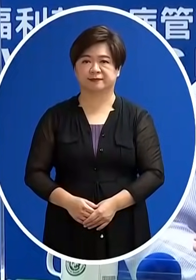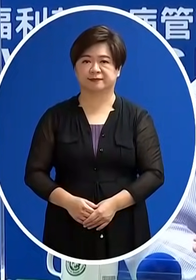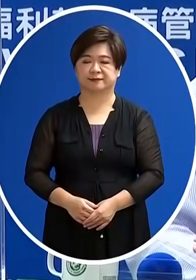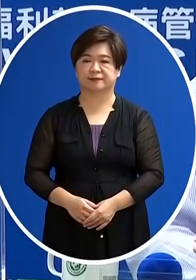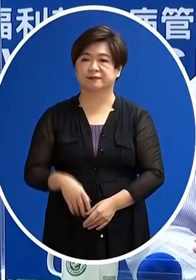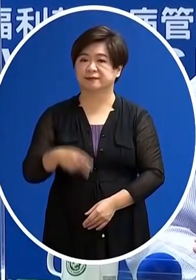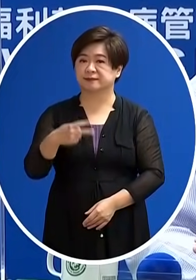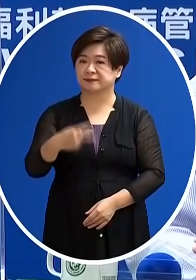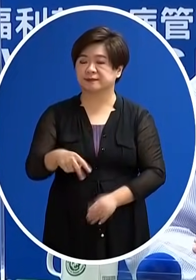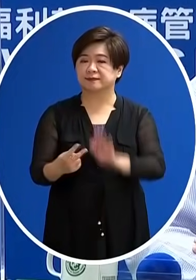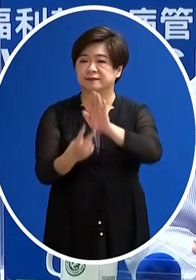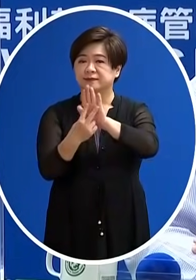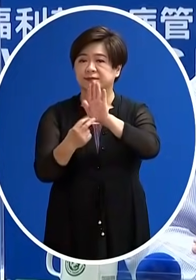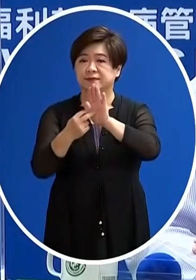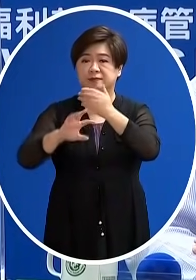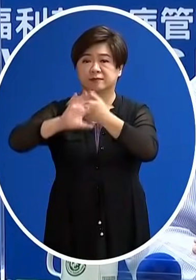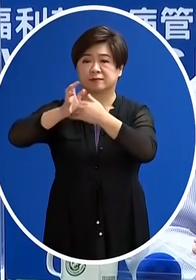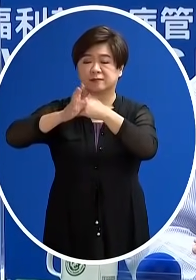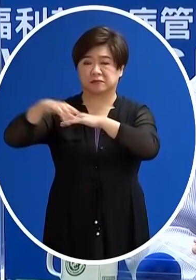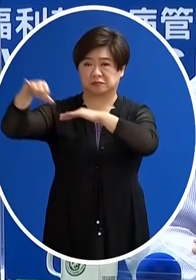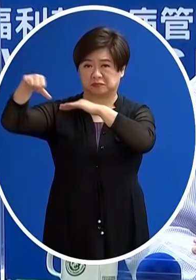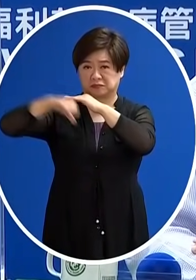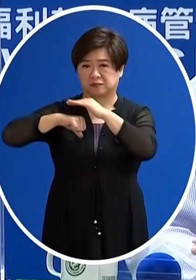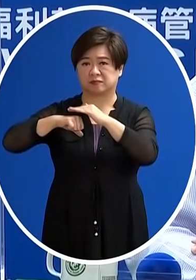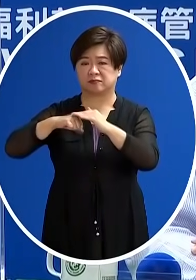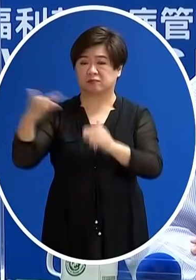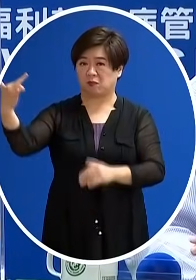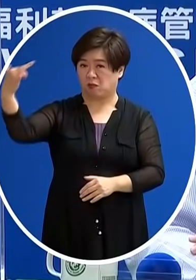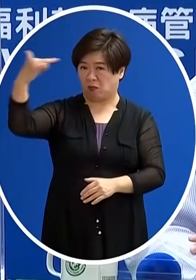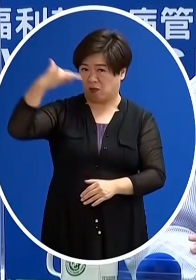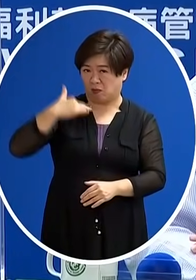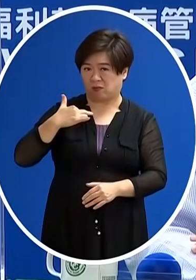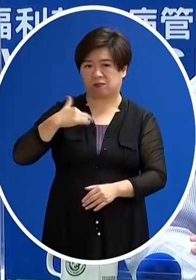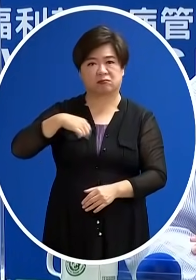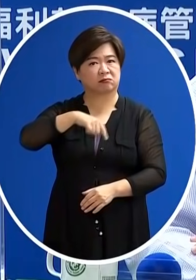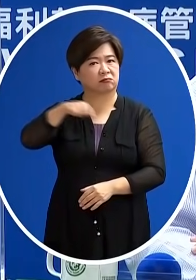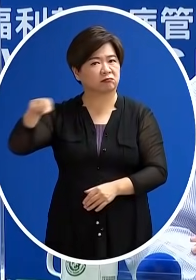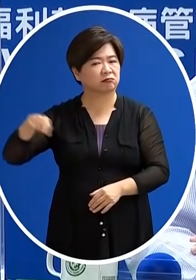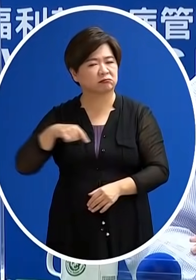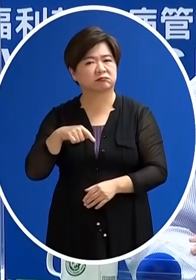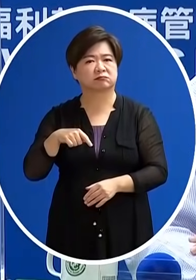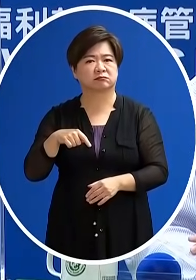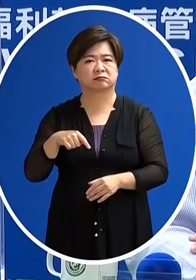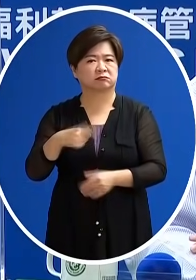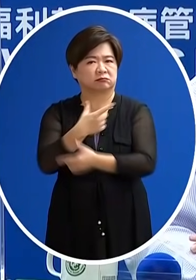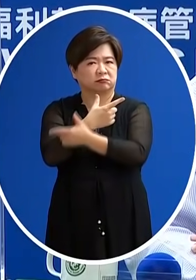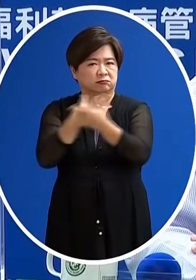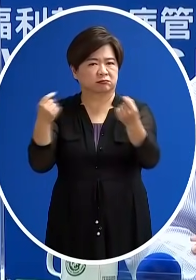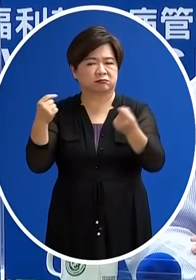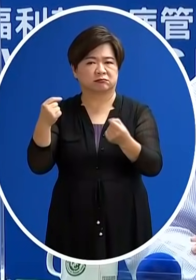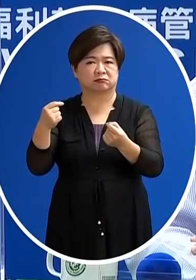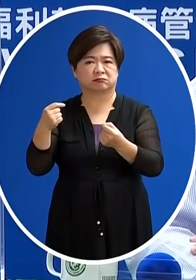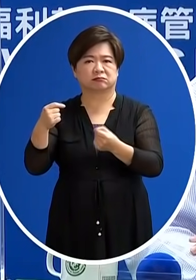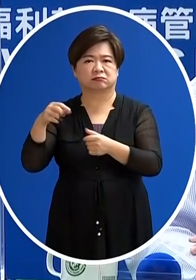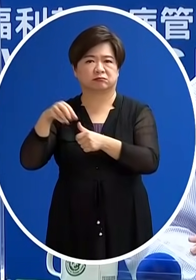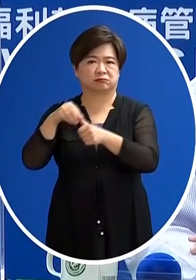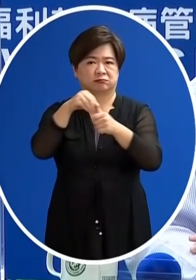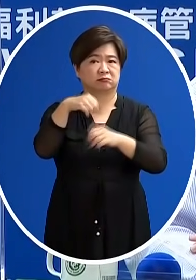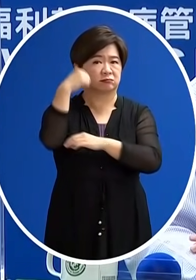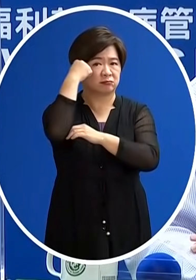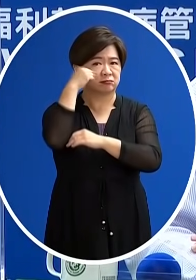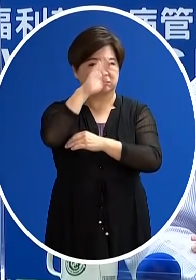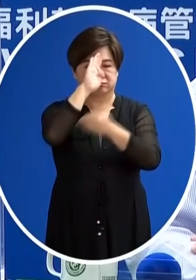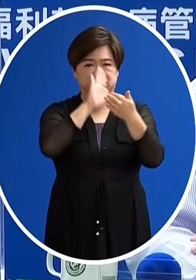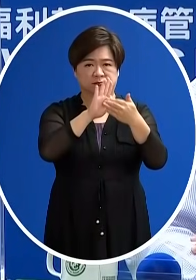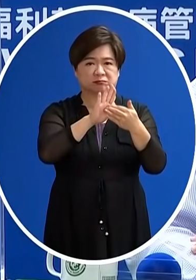那我们当然在边境边境的上面那就都全部都要入住我们的防疫旅馆，那